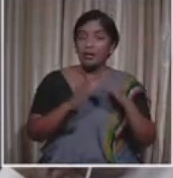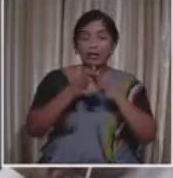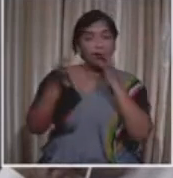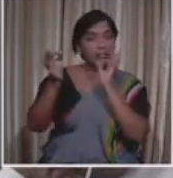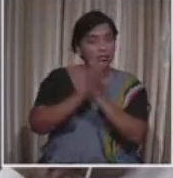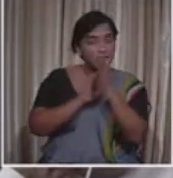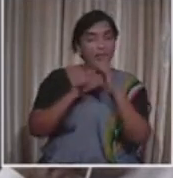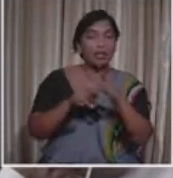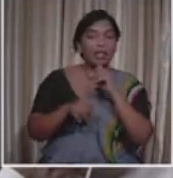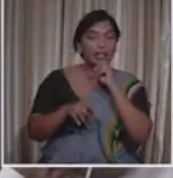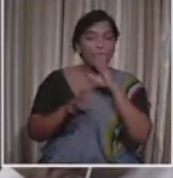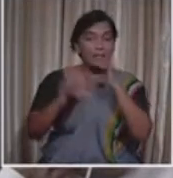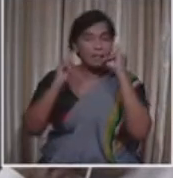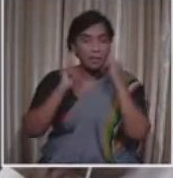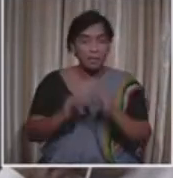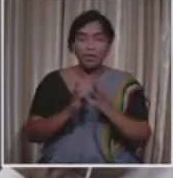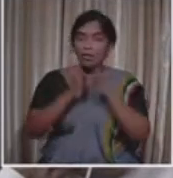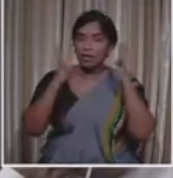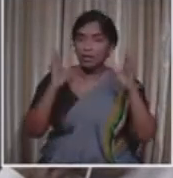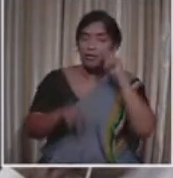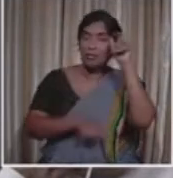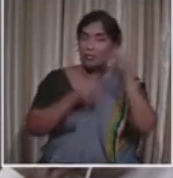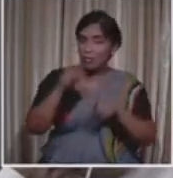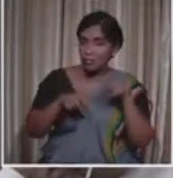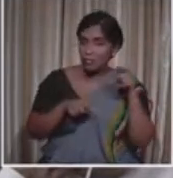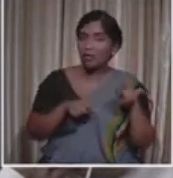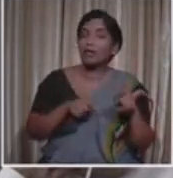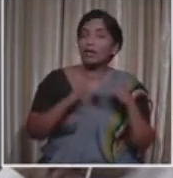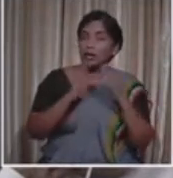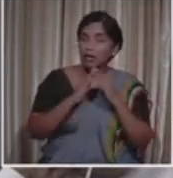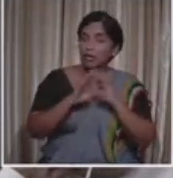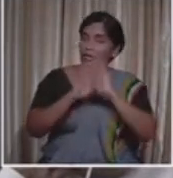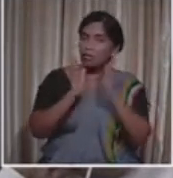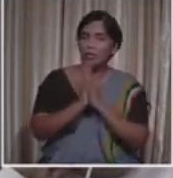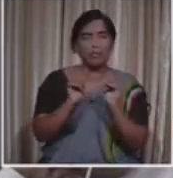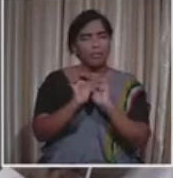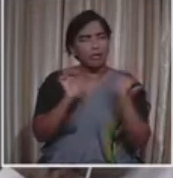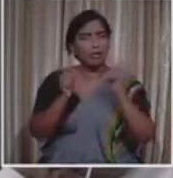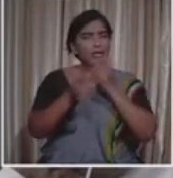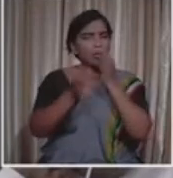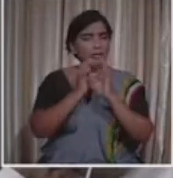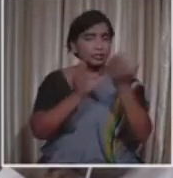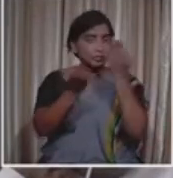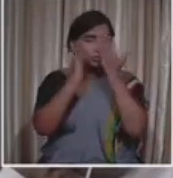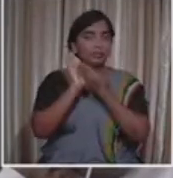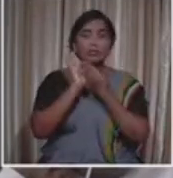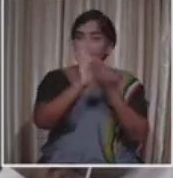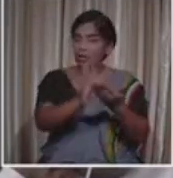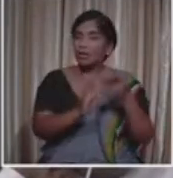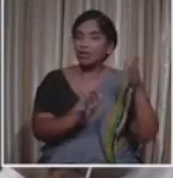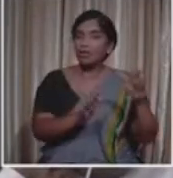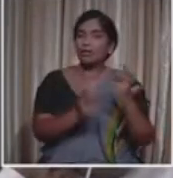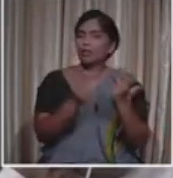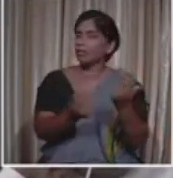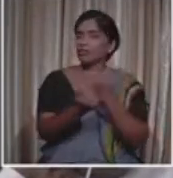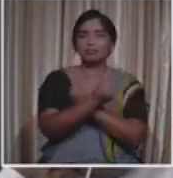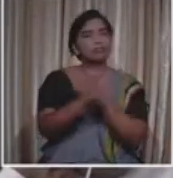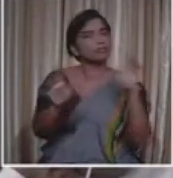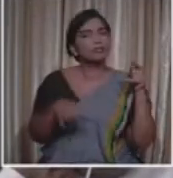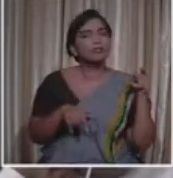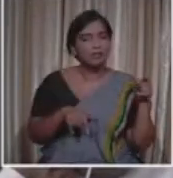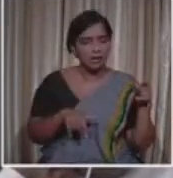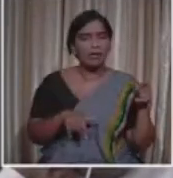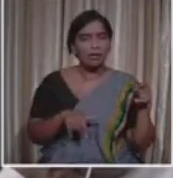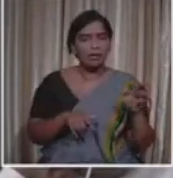තියලා මහදවල් අපරාධ කරපු අතිවිශාල පිරිසකගේ දේපල හානි කරපු සාක්ෂිත් එක ඉදිරිපත් කළාට පස්සේ එයා ඒ වෙලාවෙම එළියට දානවා.